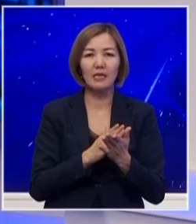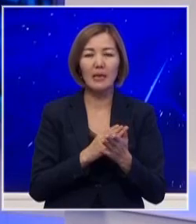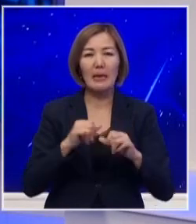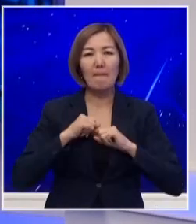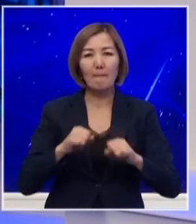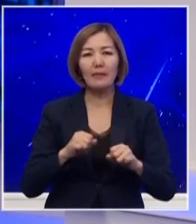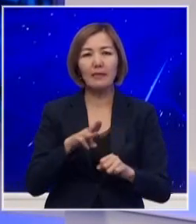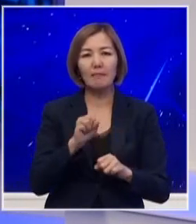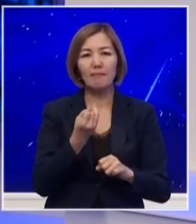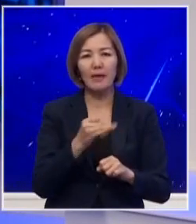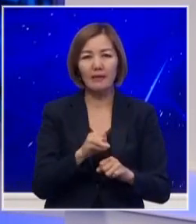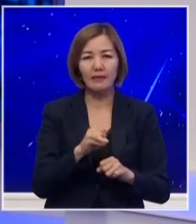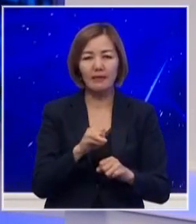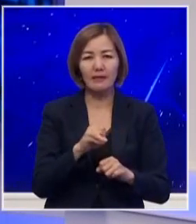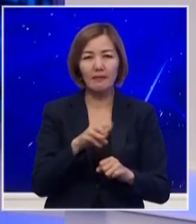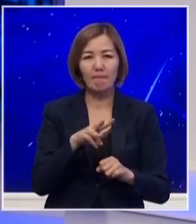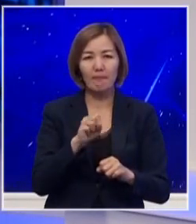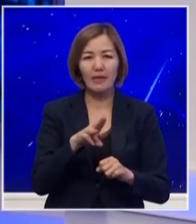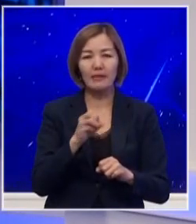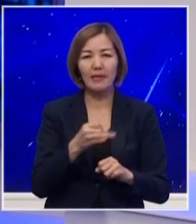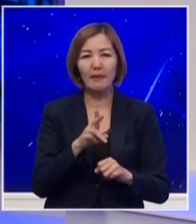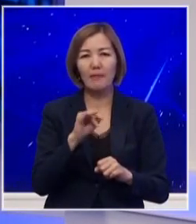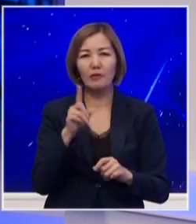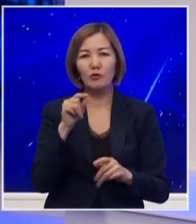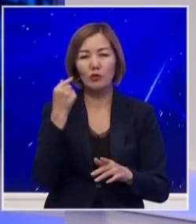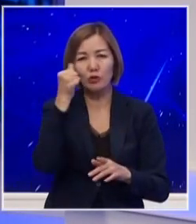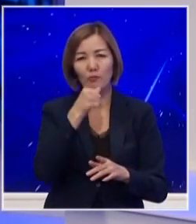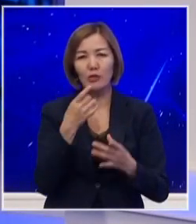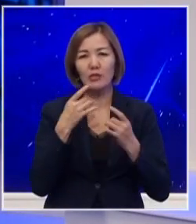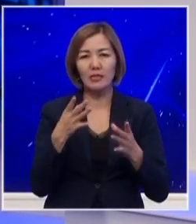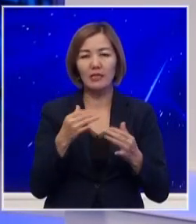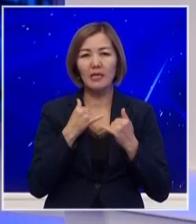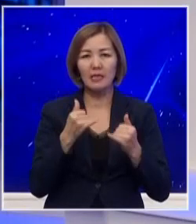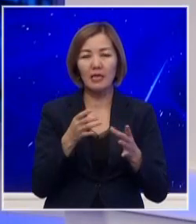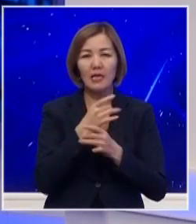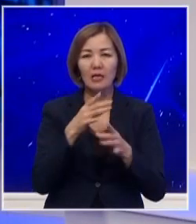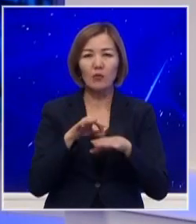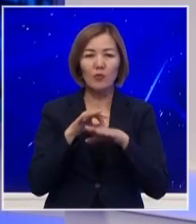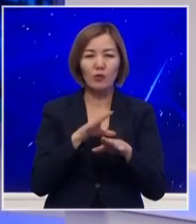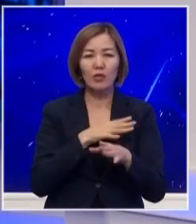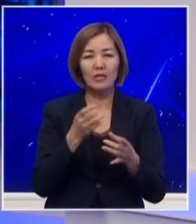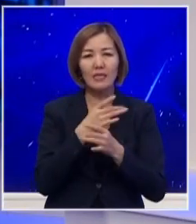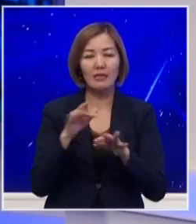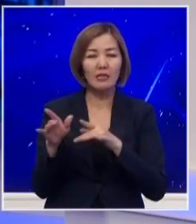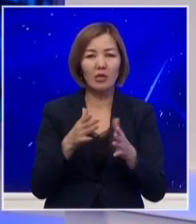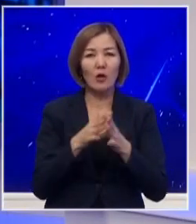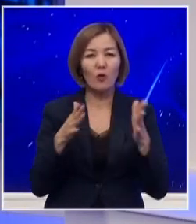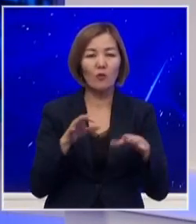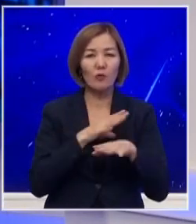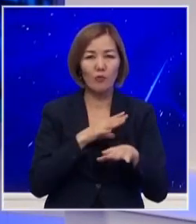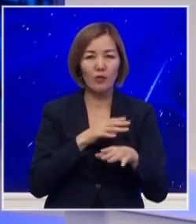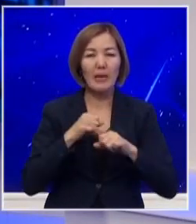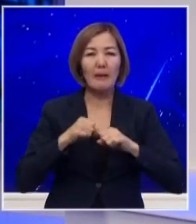майдангері, Кеңес одағының батыры Матай Байысовтың 120 жылдығына арнап еске алу рәсімін өткізді. Салтанатты шара ауқымды